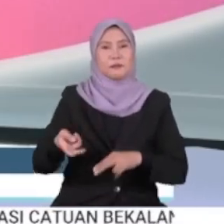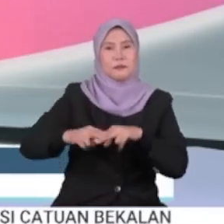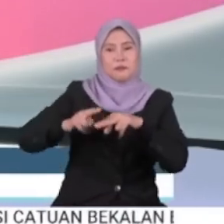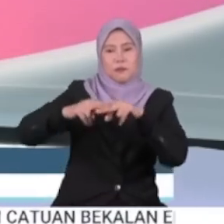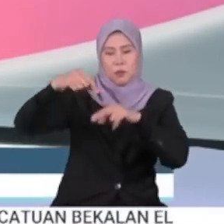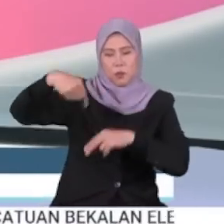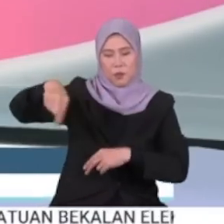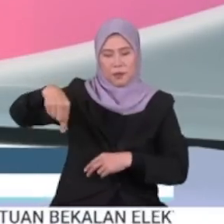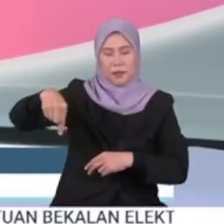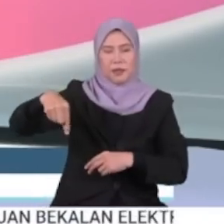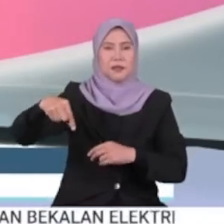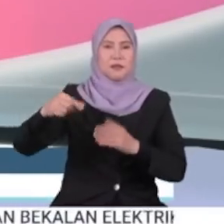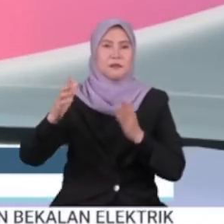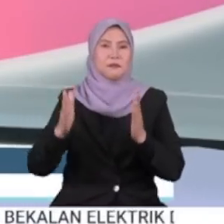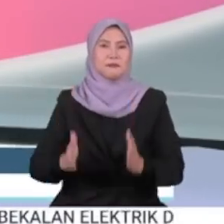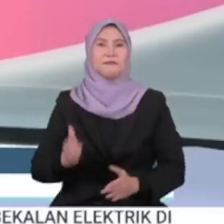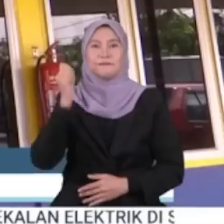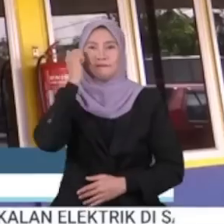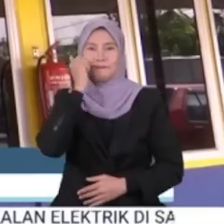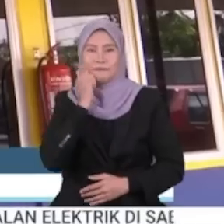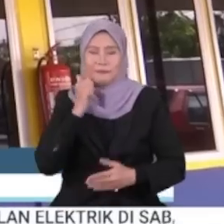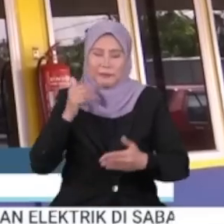kehidupan warga emas di penghujung usia.